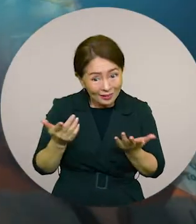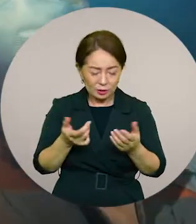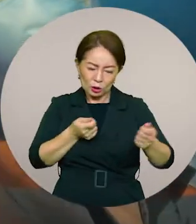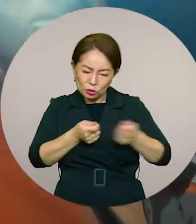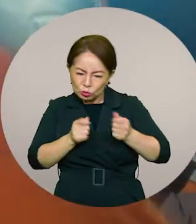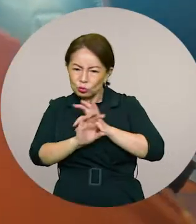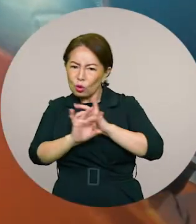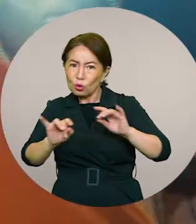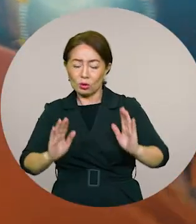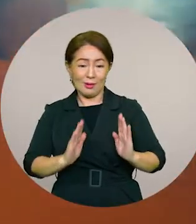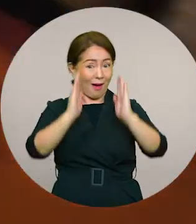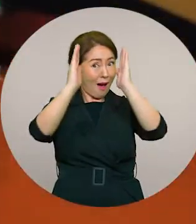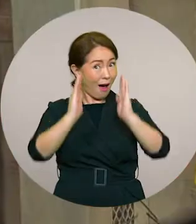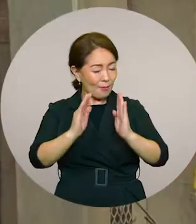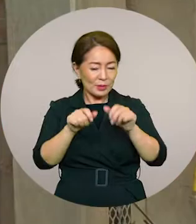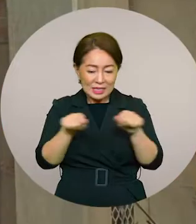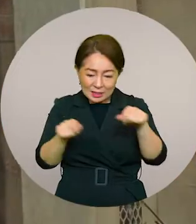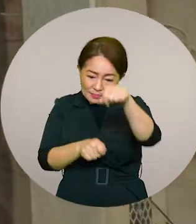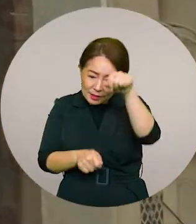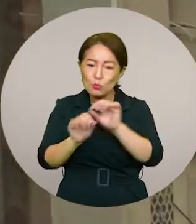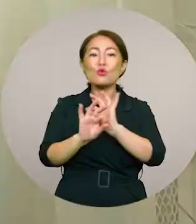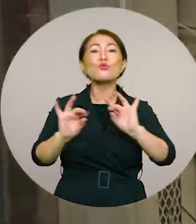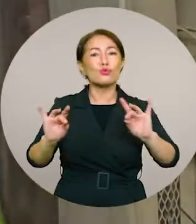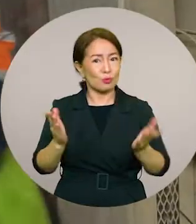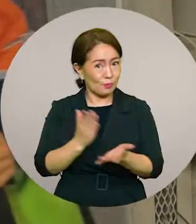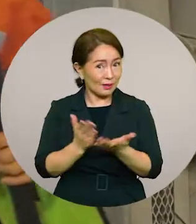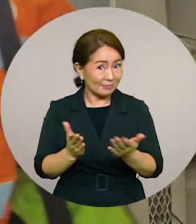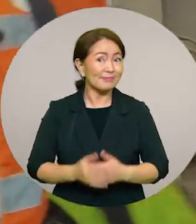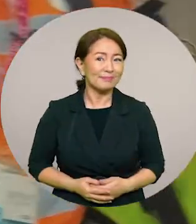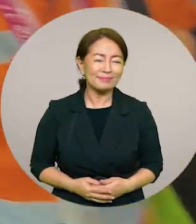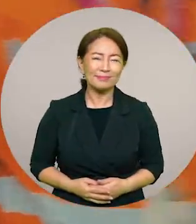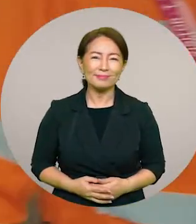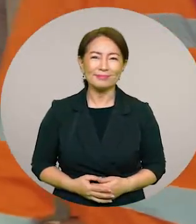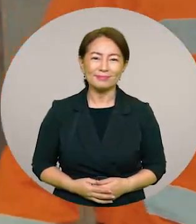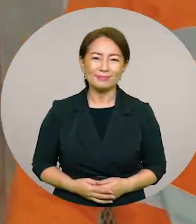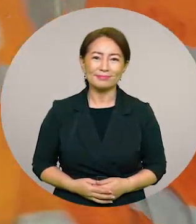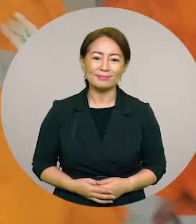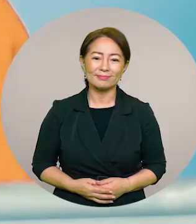тул бусаа амны өндөр диаметр харилцан адилгүй.